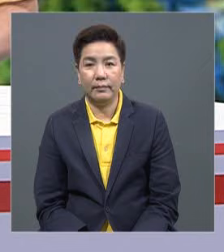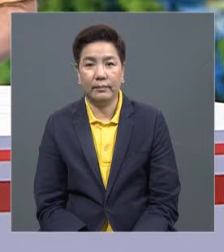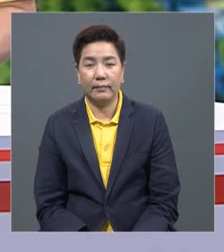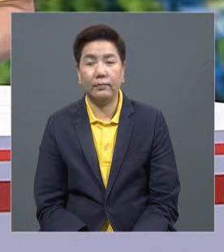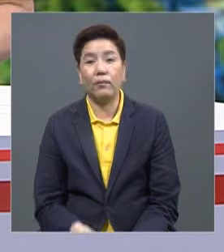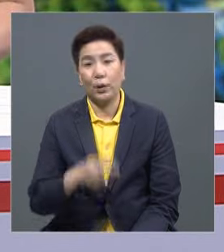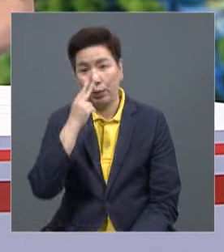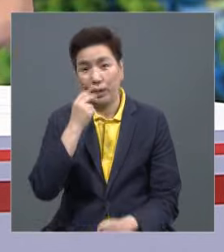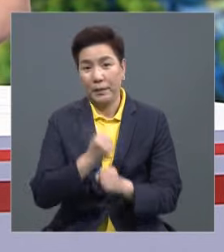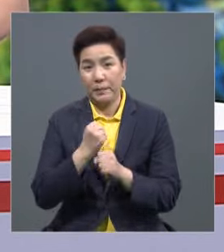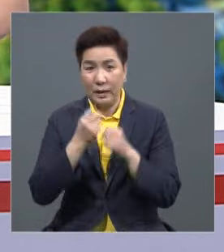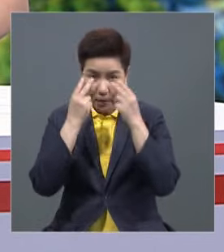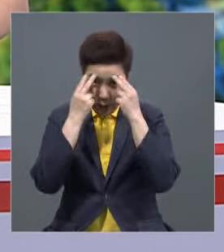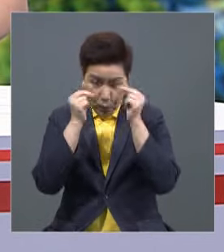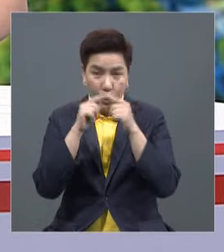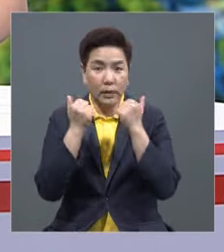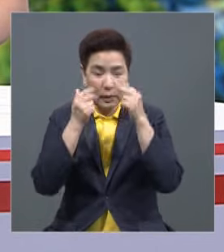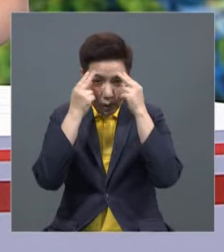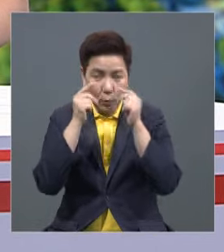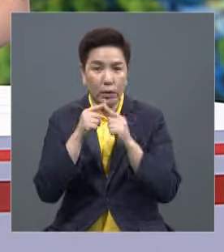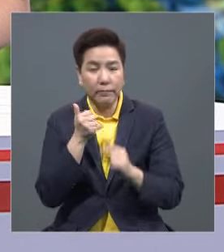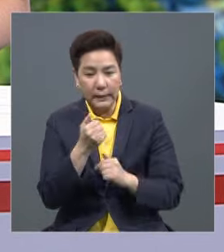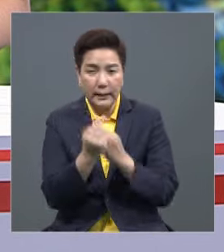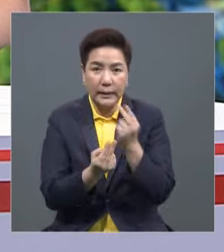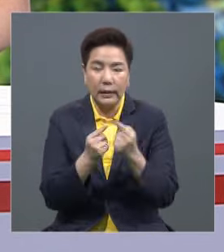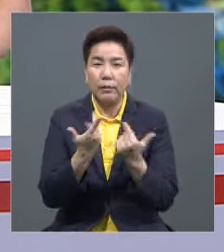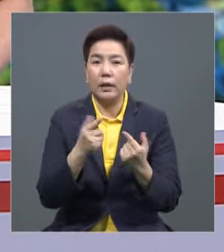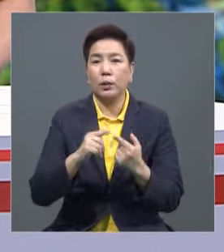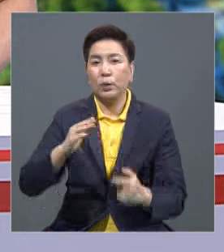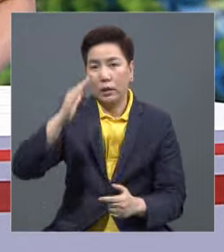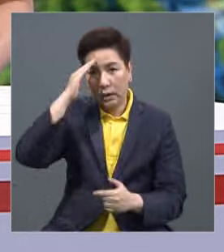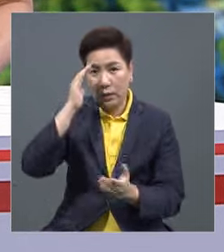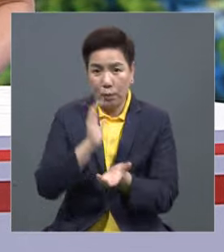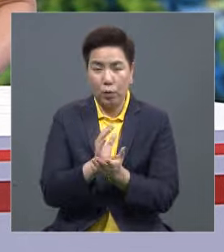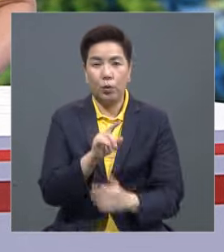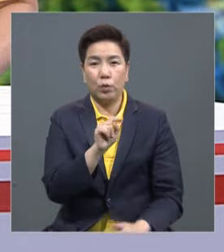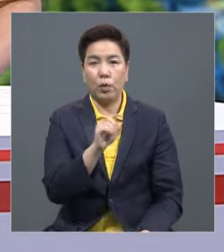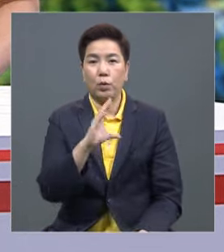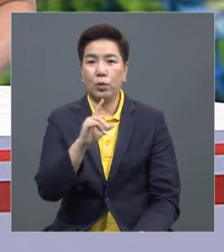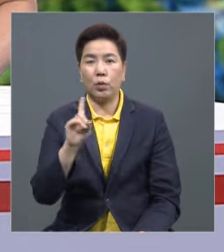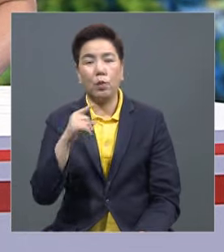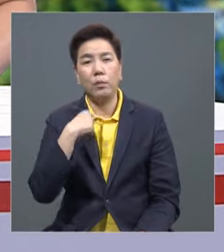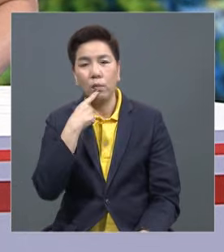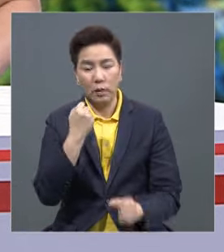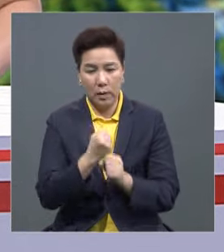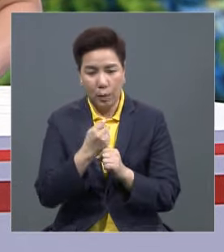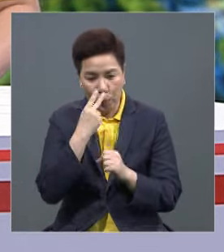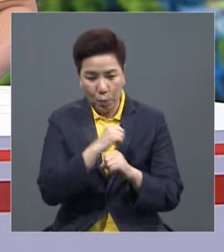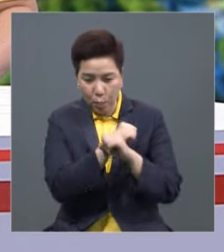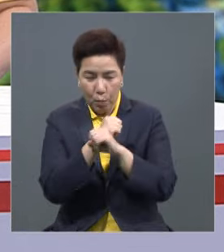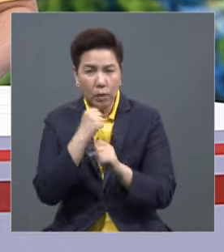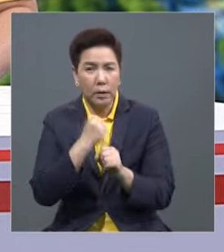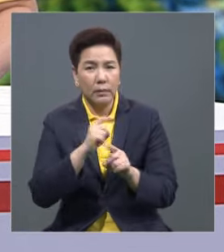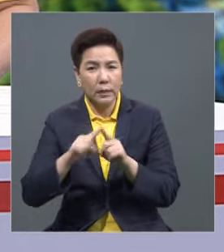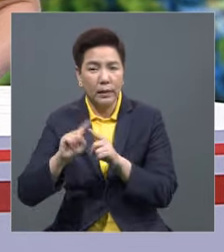ดูภารกิจนายกรัฐมนตรีนะครับนายกรัฐมนตรีก็ตรวจเยี่ยมกองบัญชาการตำรวจตระเวนชายแดนเน้นย้ำในเรื่องของการป้องกันปราบ